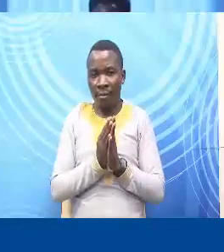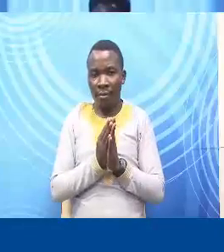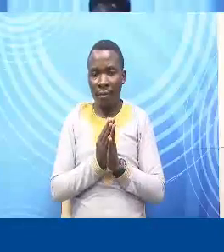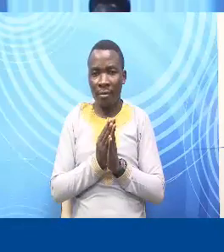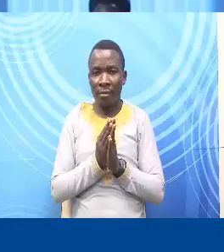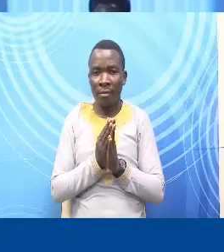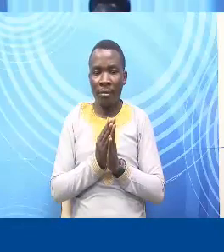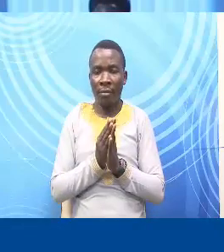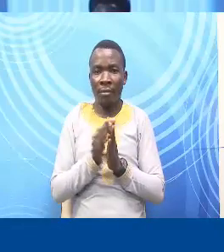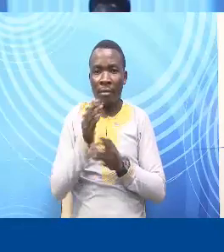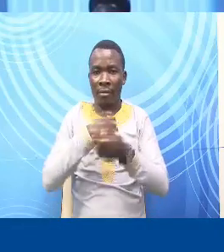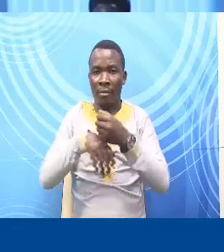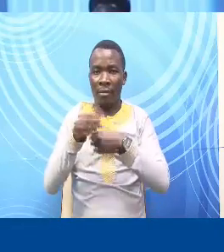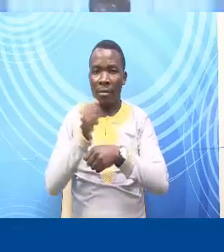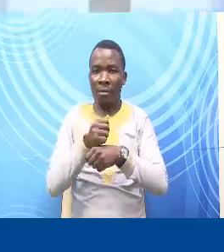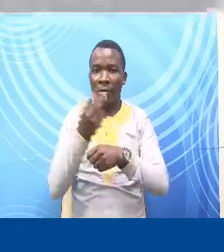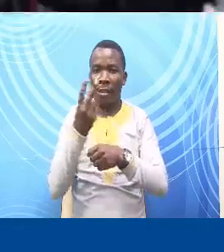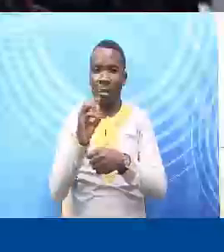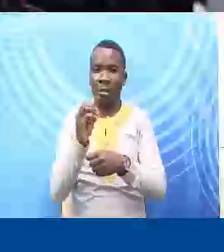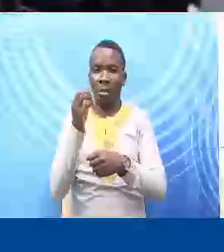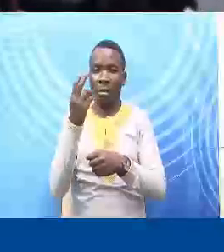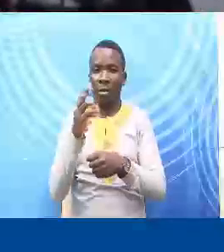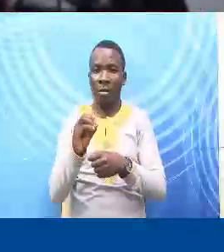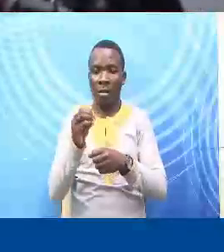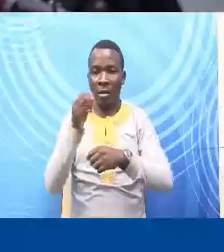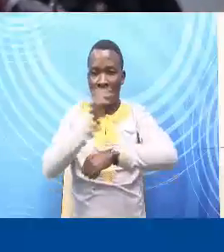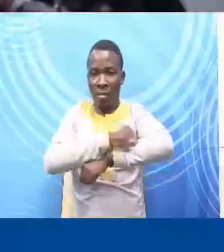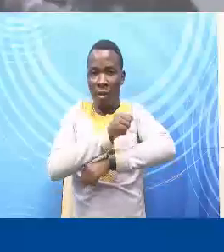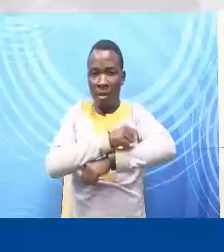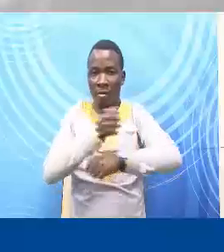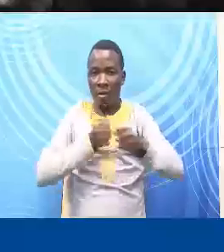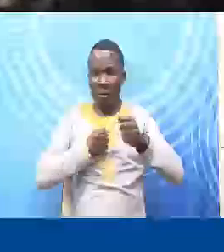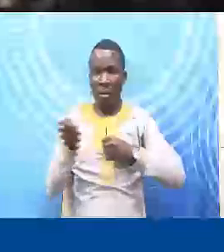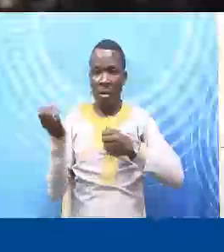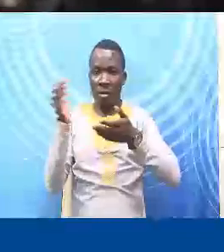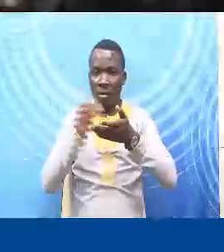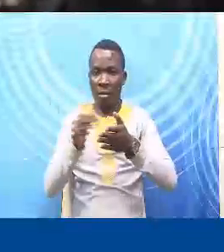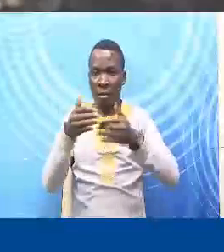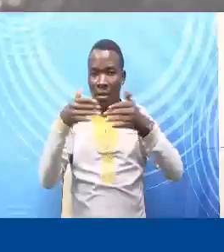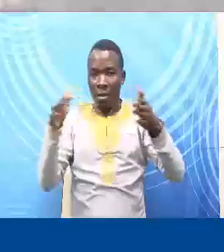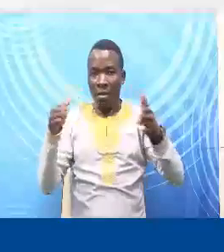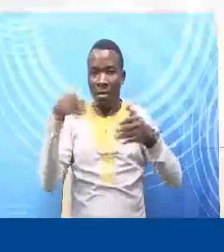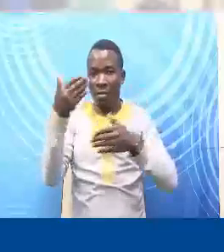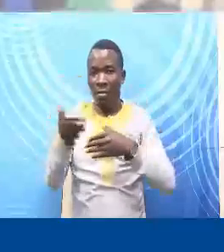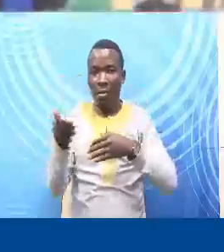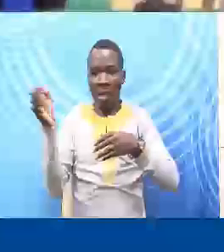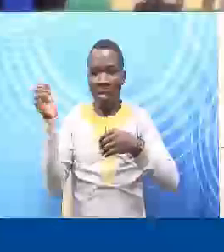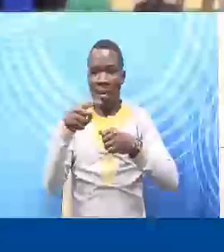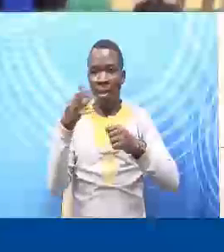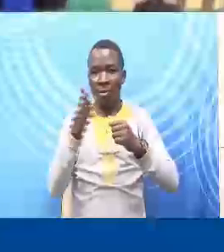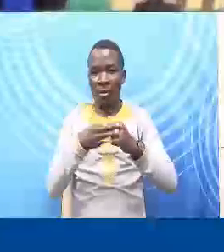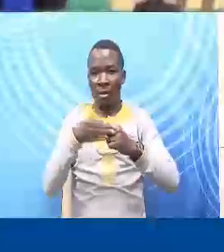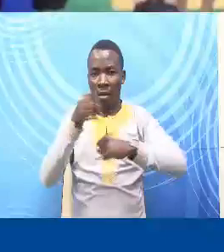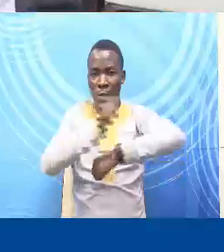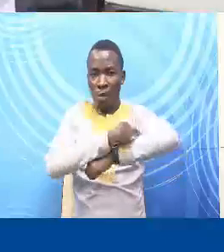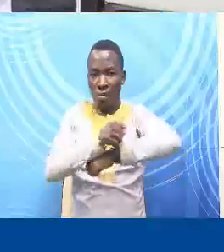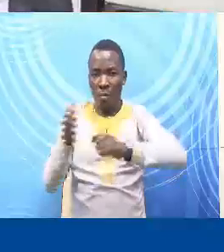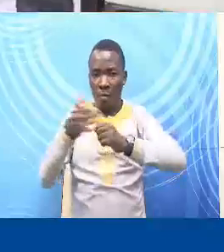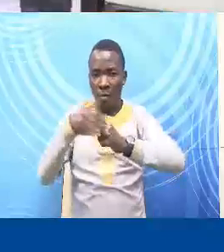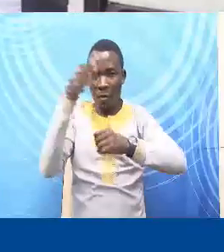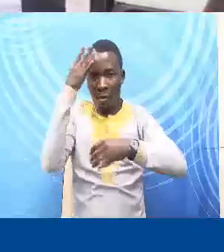mwaka w'2022 nibwo amashuri mu Rwanda yongeye gufungura nyuma y'amezi asaga 8 amashuri afunze kubera kwirinda icyorezo